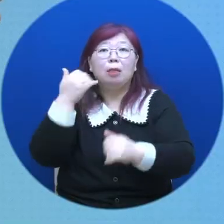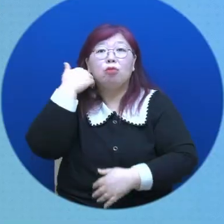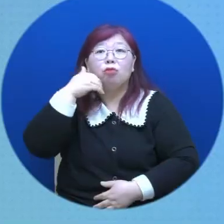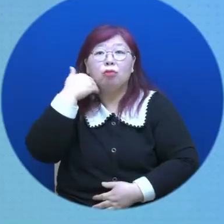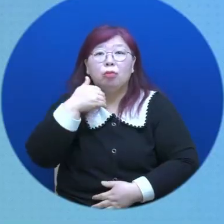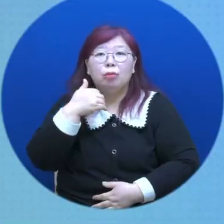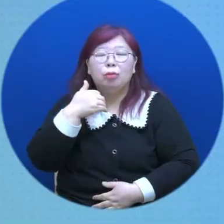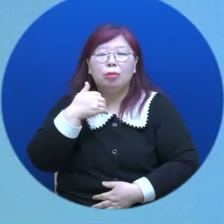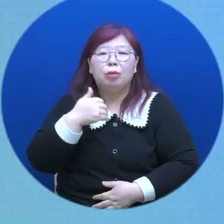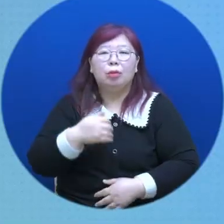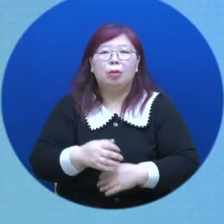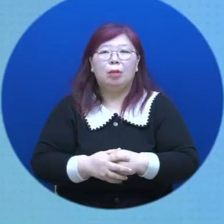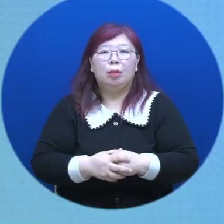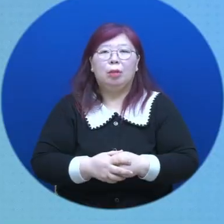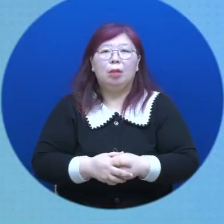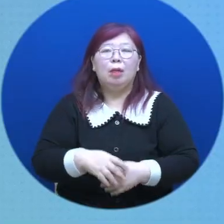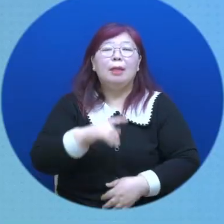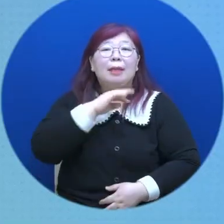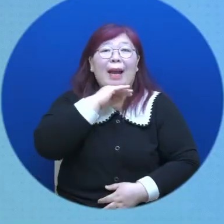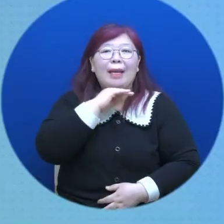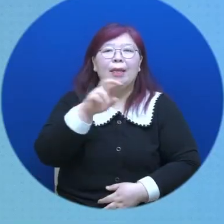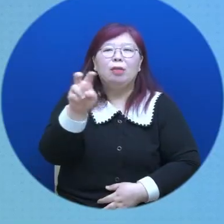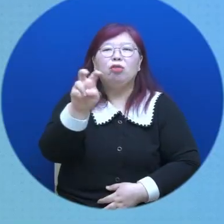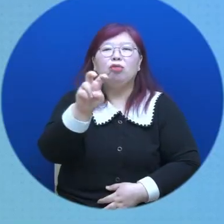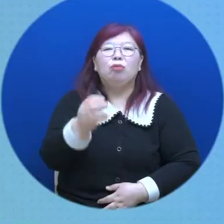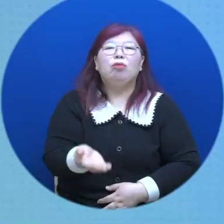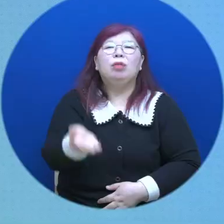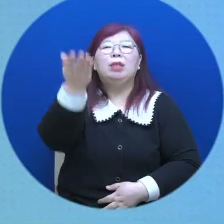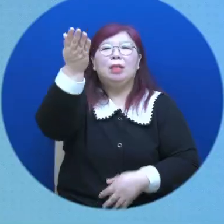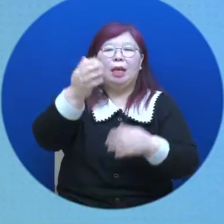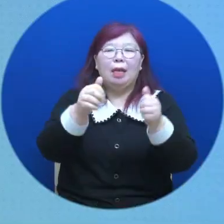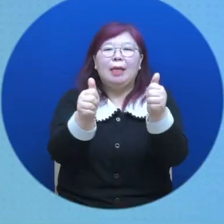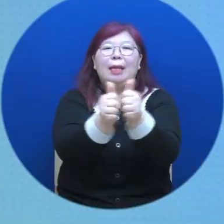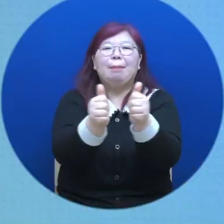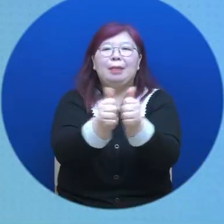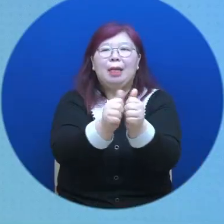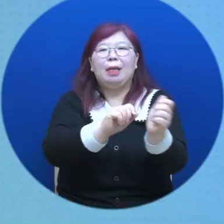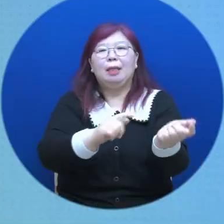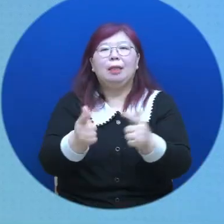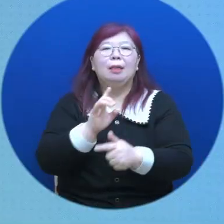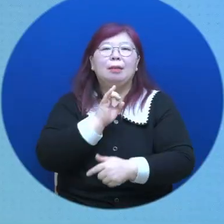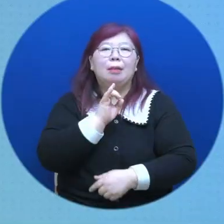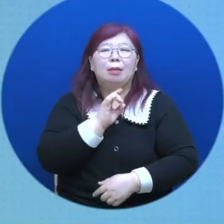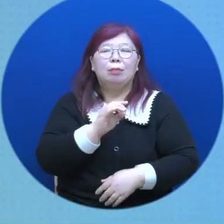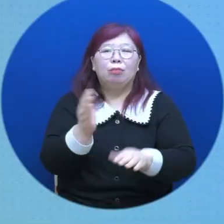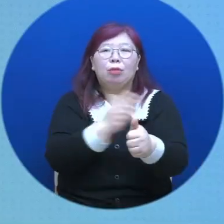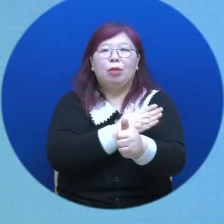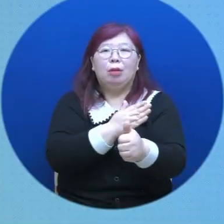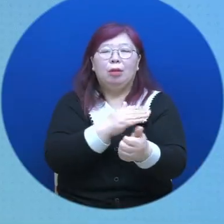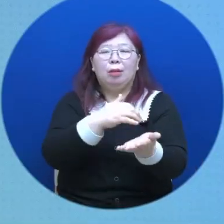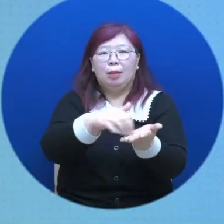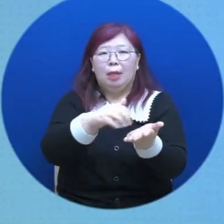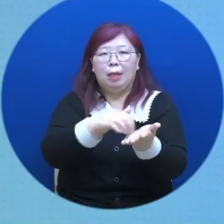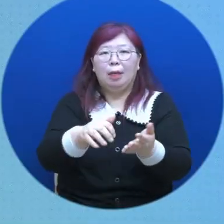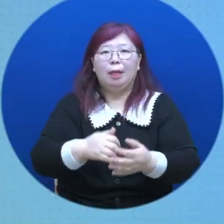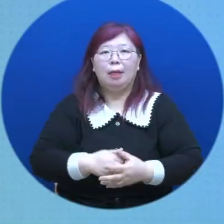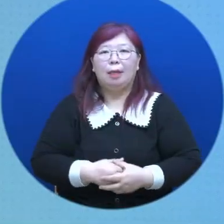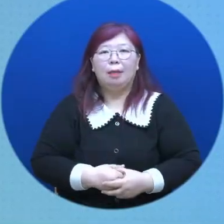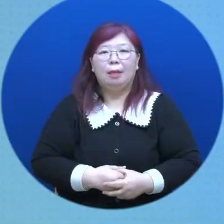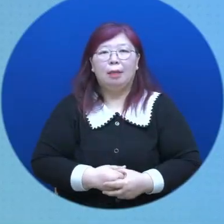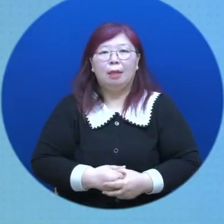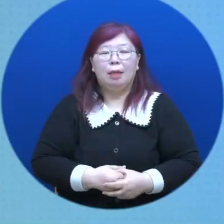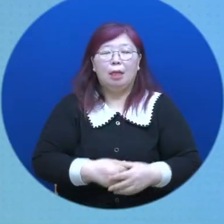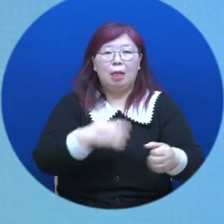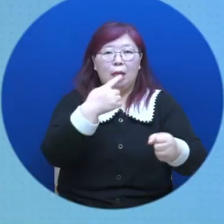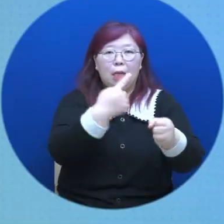본문은 말하고 있죠. 20살 이상의 남자들이라는 말이죠. 자, 지금